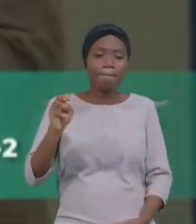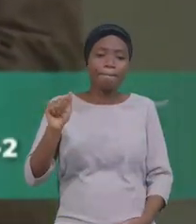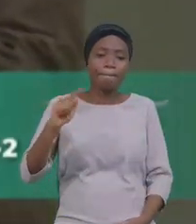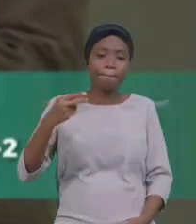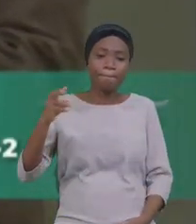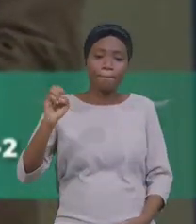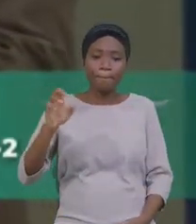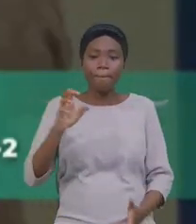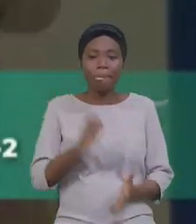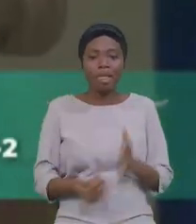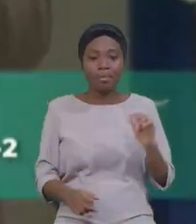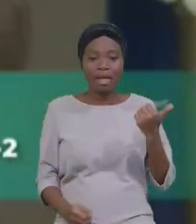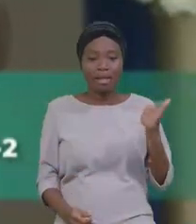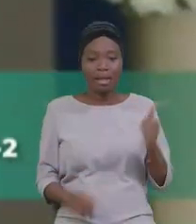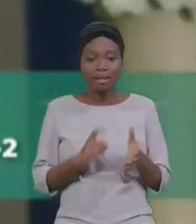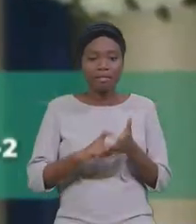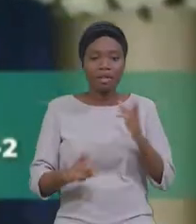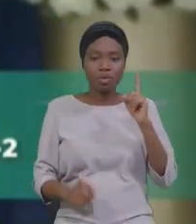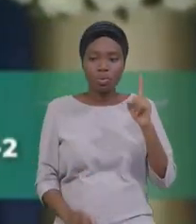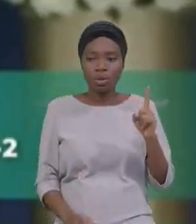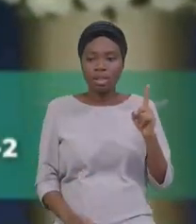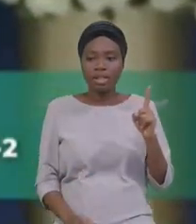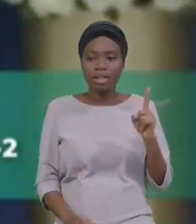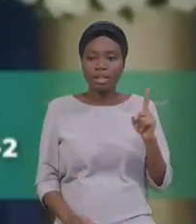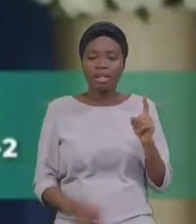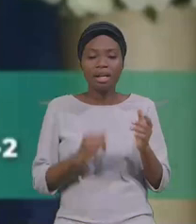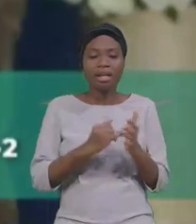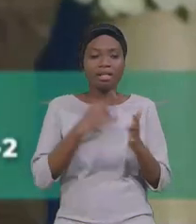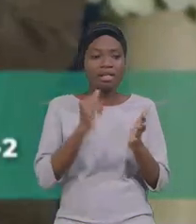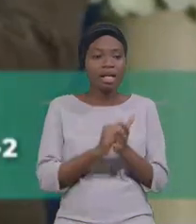Matthieu 10, verset 1.